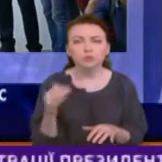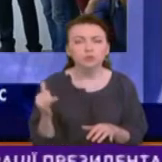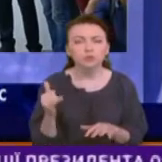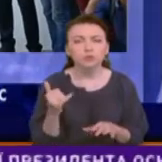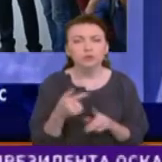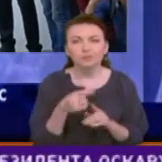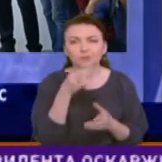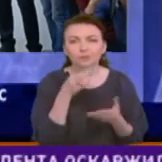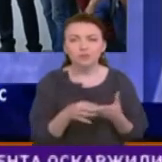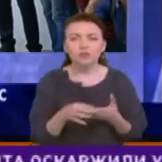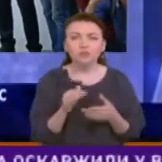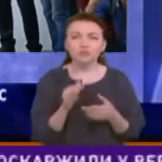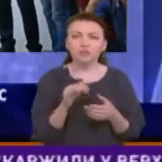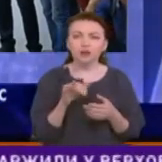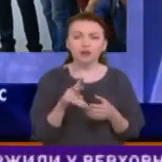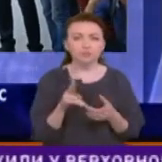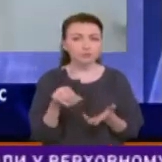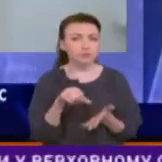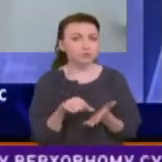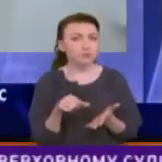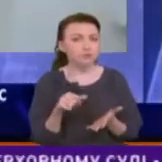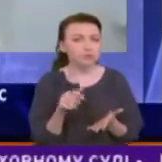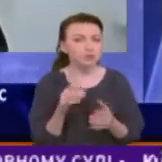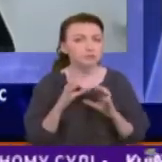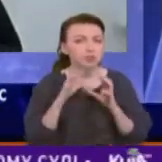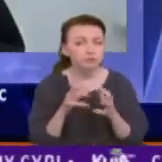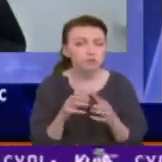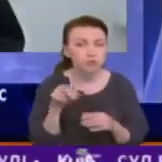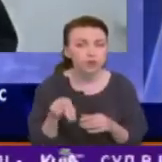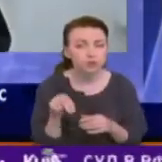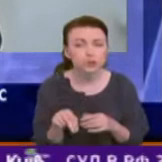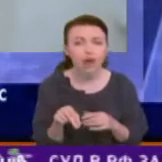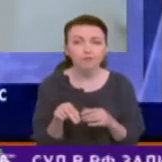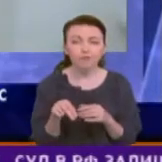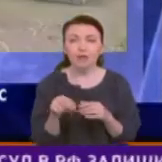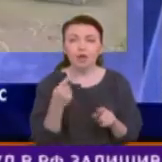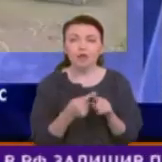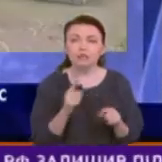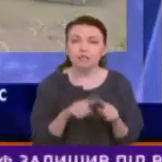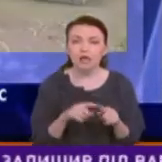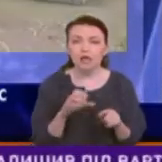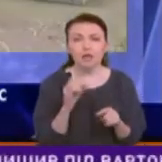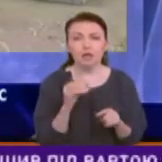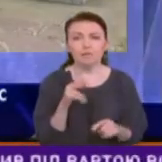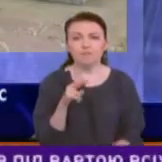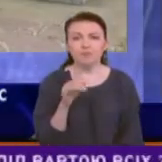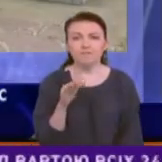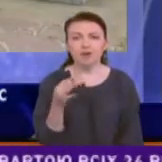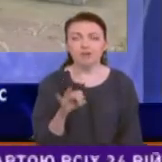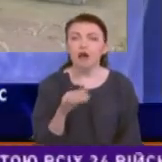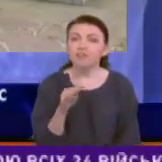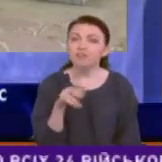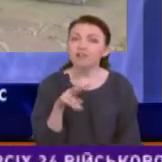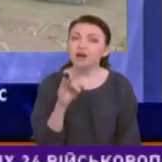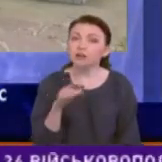Філарета. От представництво нової церкви в спілкуванні зі світовим православ'ям – це Епіфаній. Тепер Філарет каже,